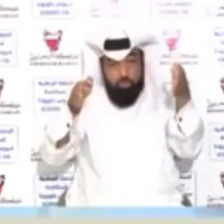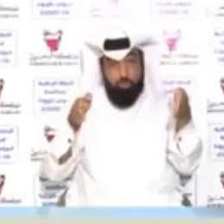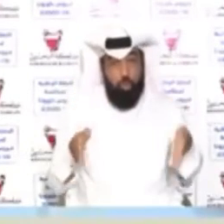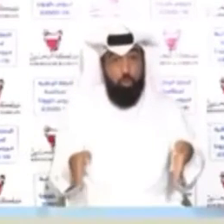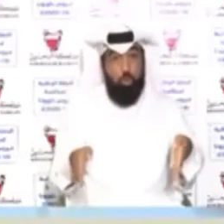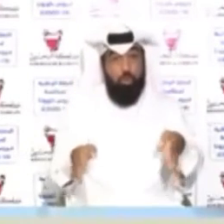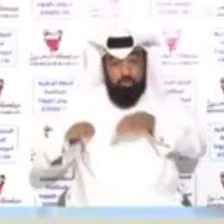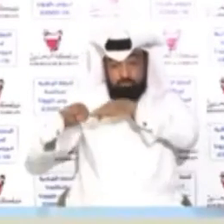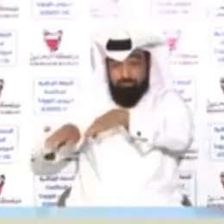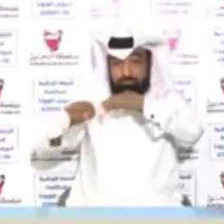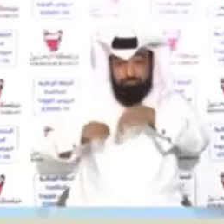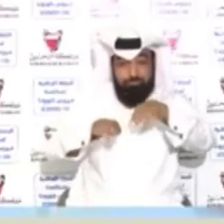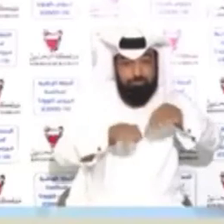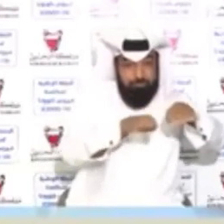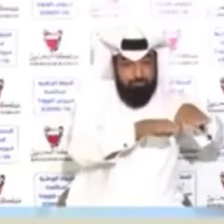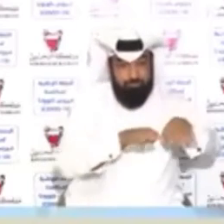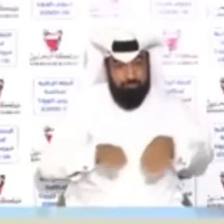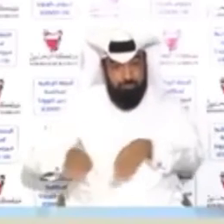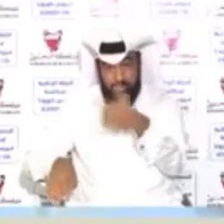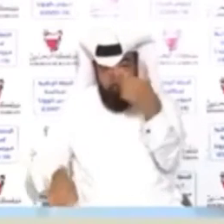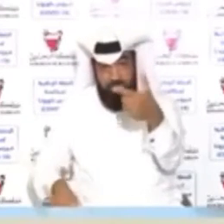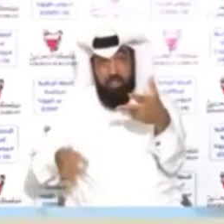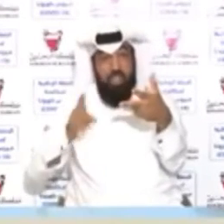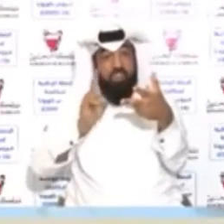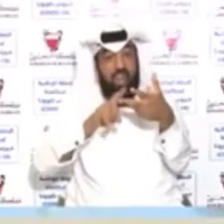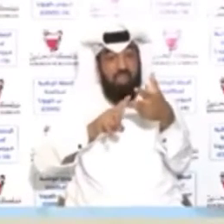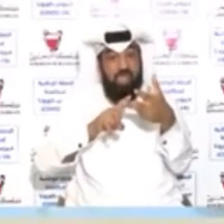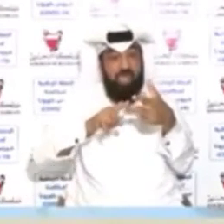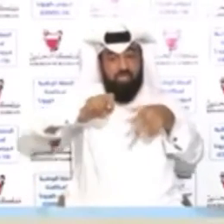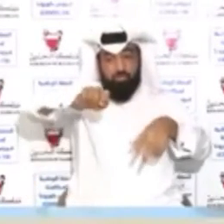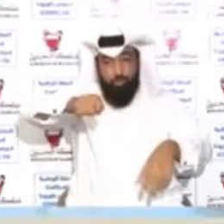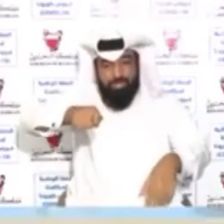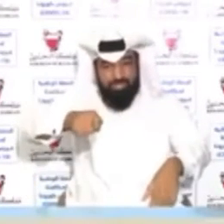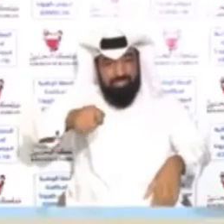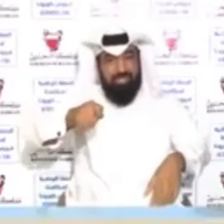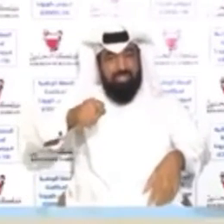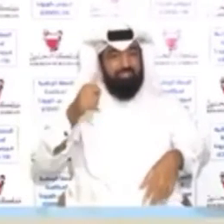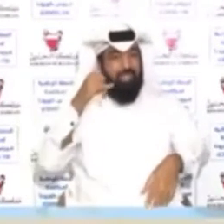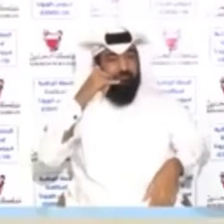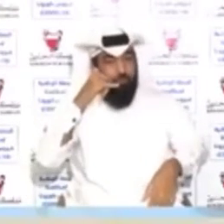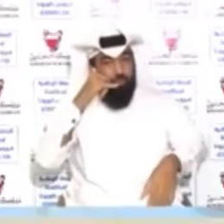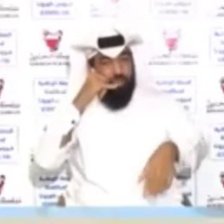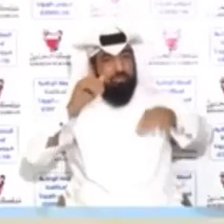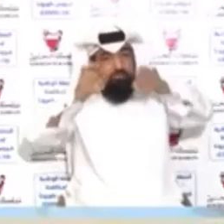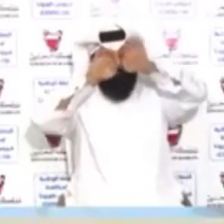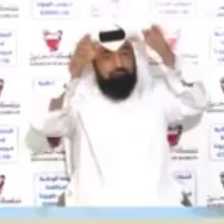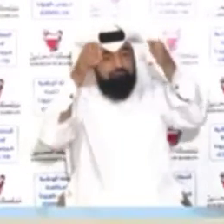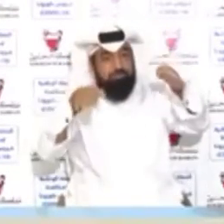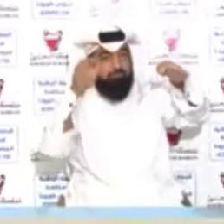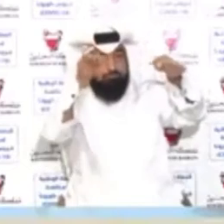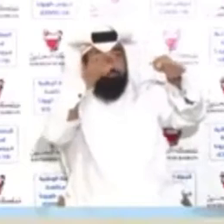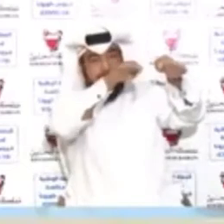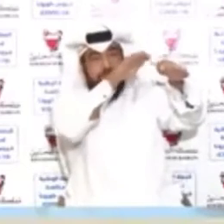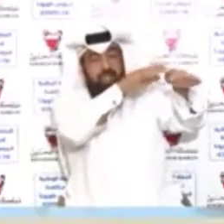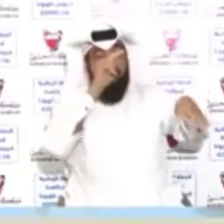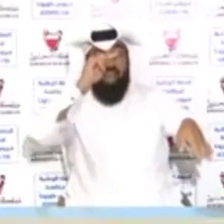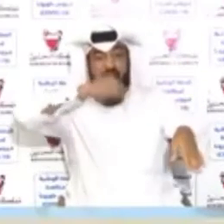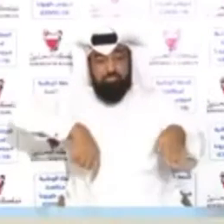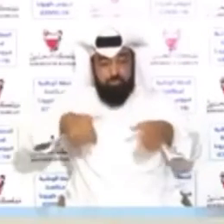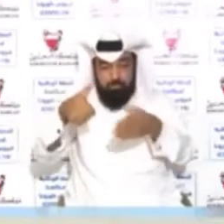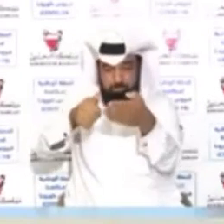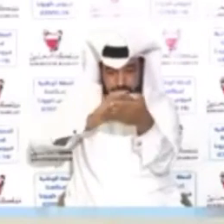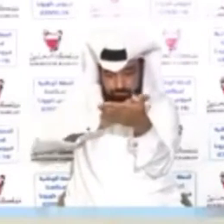جميع المقتنيات الشخصية الخاصة بك، وحاول تعقمها أو تنظفها